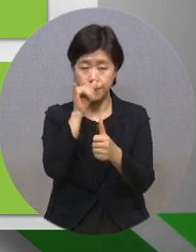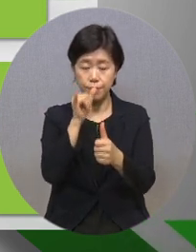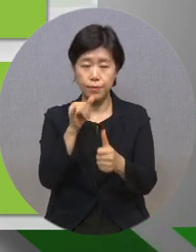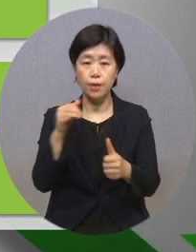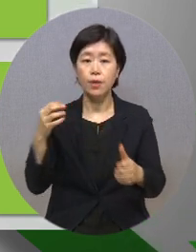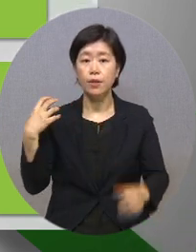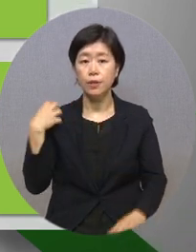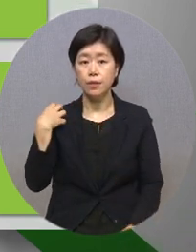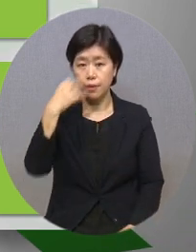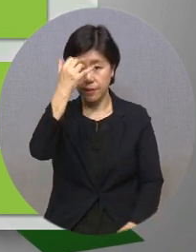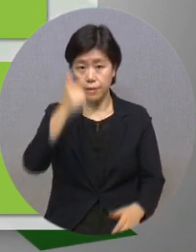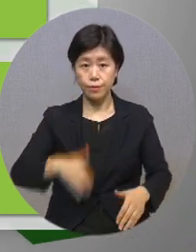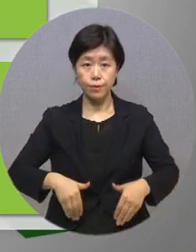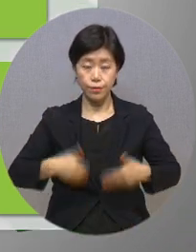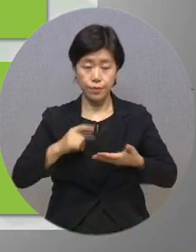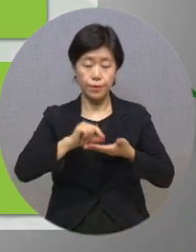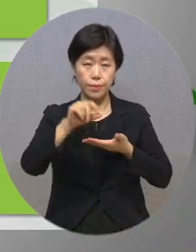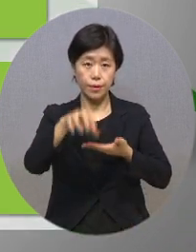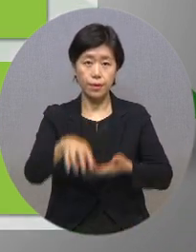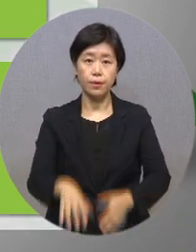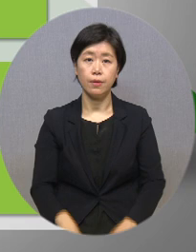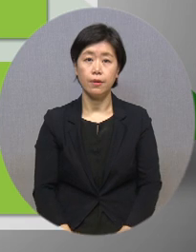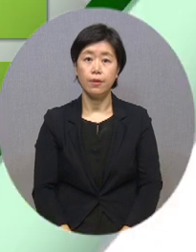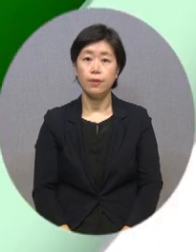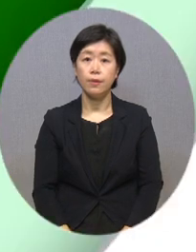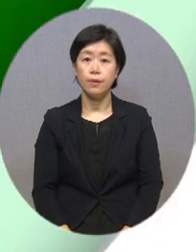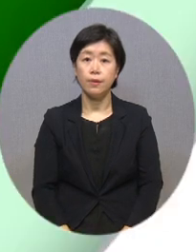담당기사는 충남지사입니다.